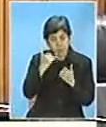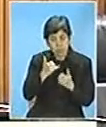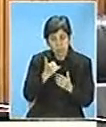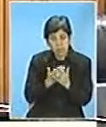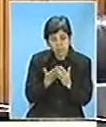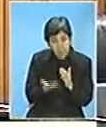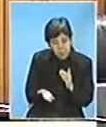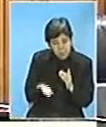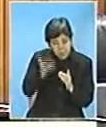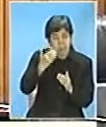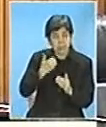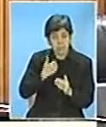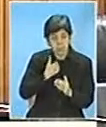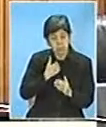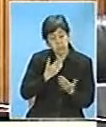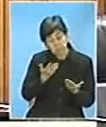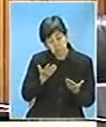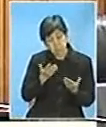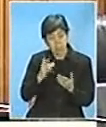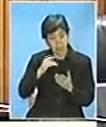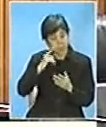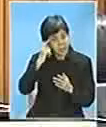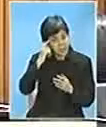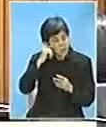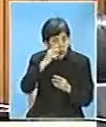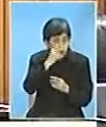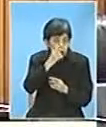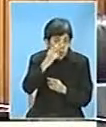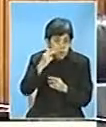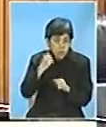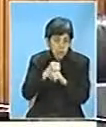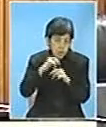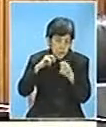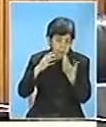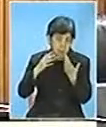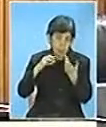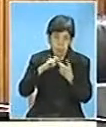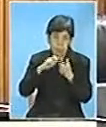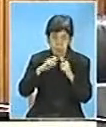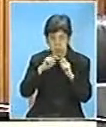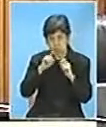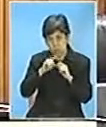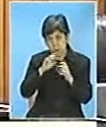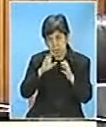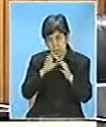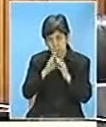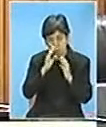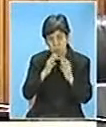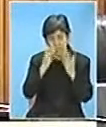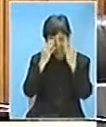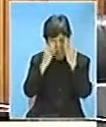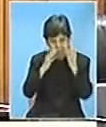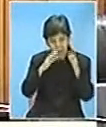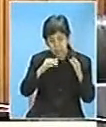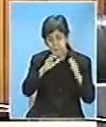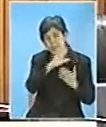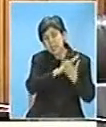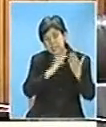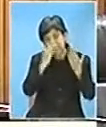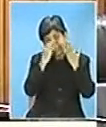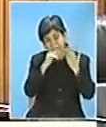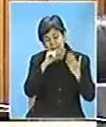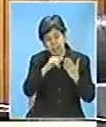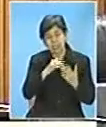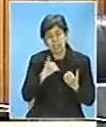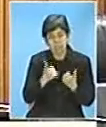าจจะขึ้นไปอีกพักหนึ่งหรือแต่ก็แล้วแต่สถานการณ์ที่เกิดขึ้นโดยเฉพาะในตะวันออกกลางนะครับผมอยากเรียนในที่ประชุมว่าวัน